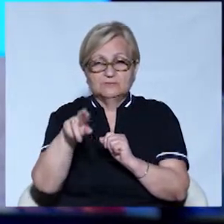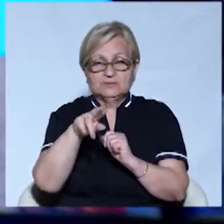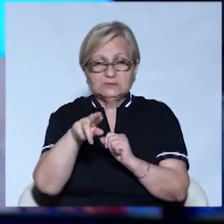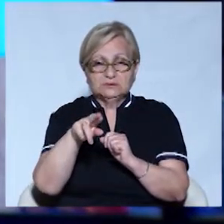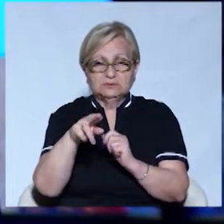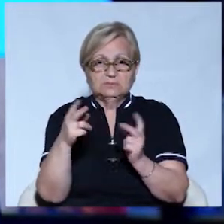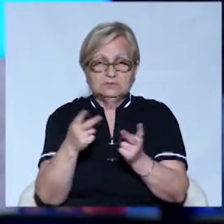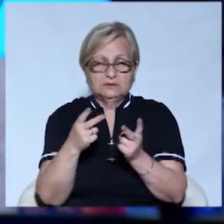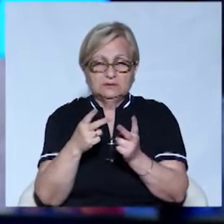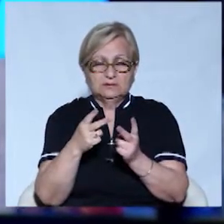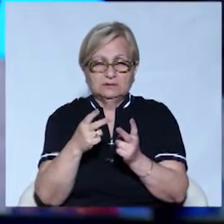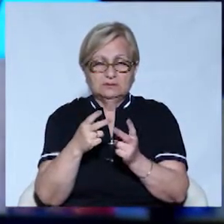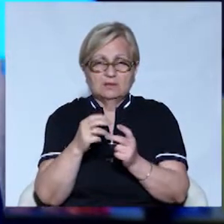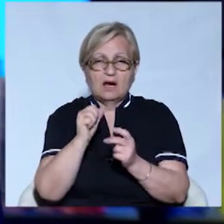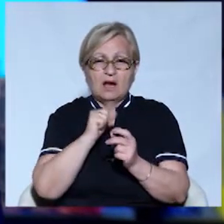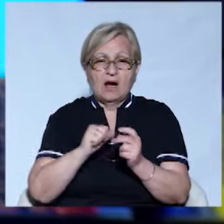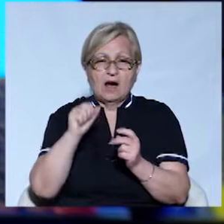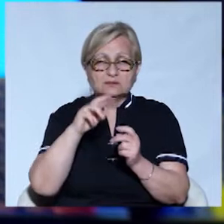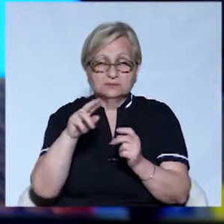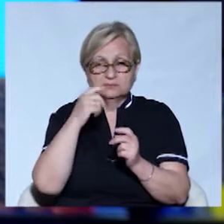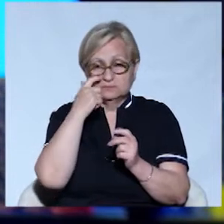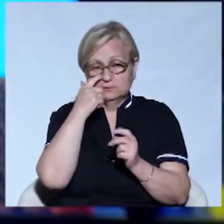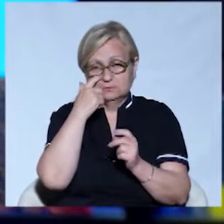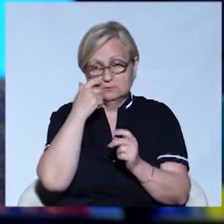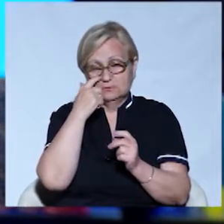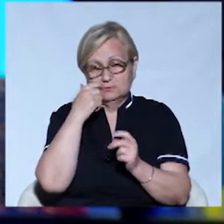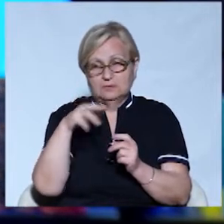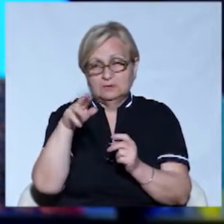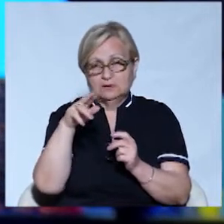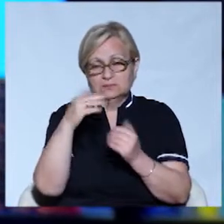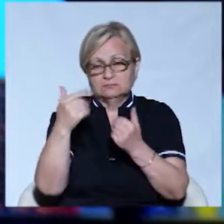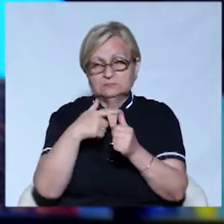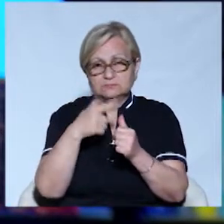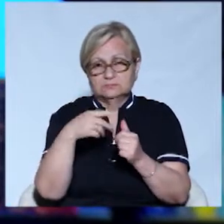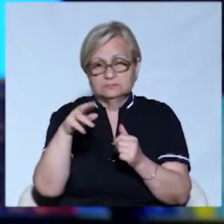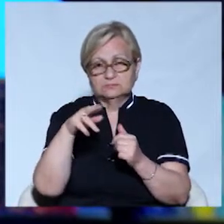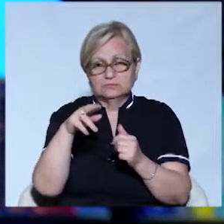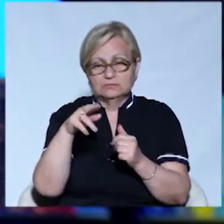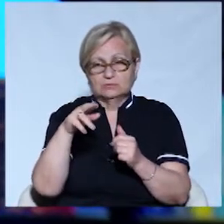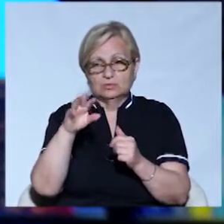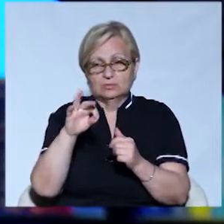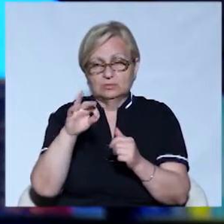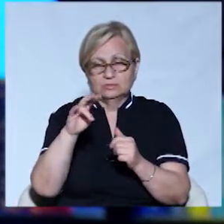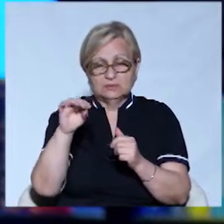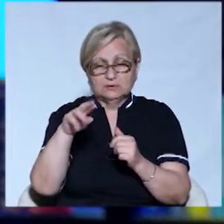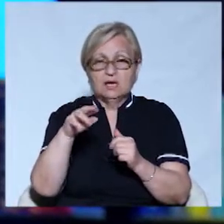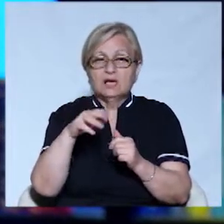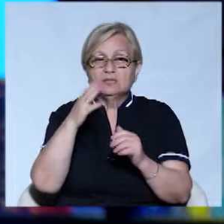არის ად, უფრო სწორად, მაგრამ აი დონი აუცილებლად. დინარედ,